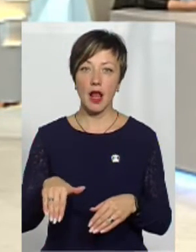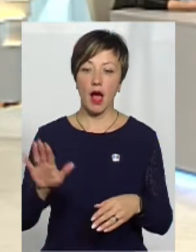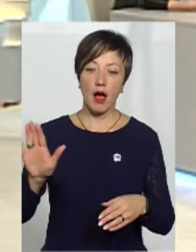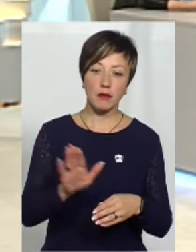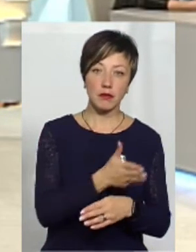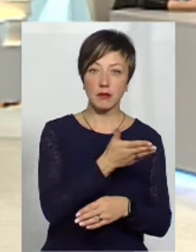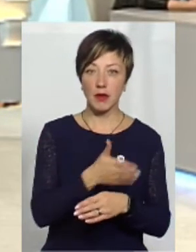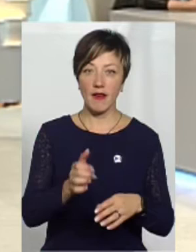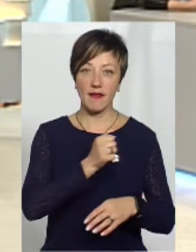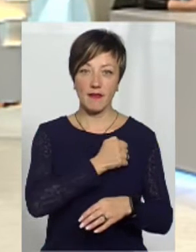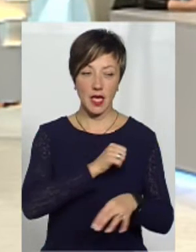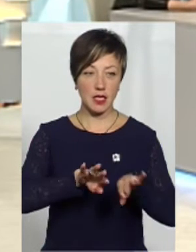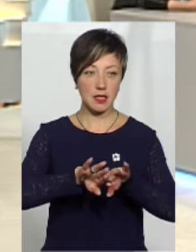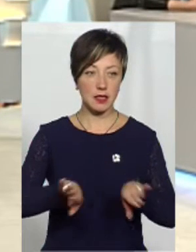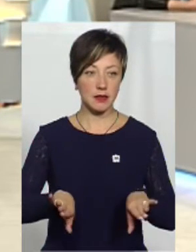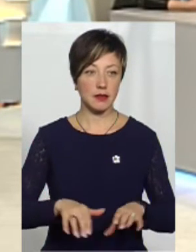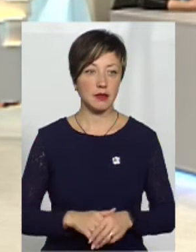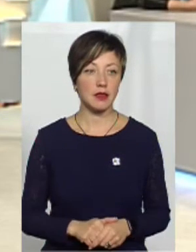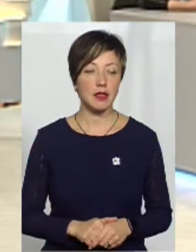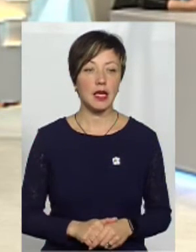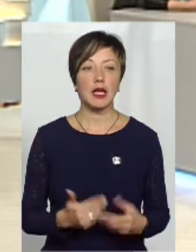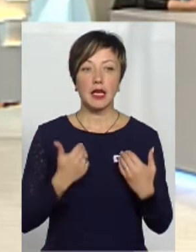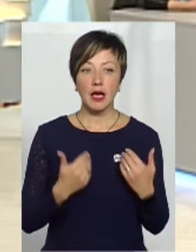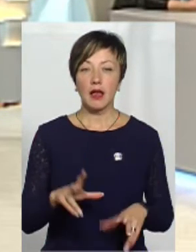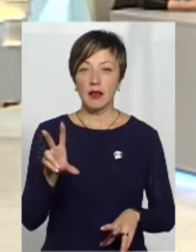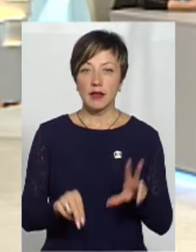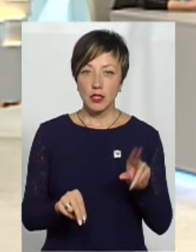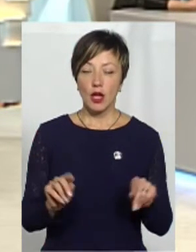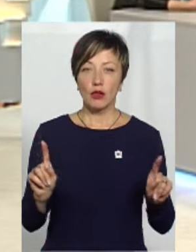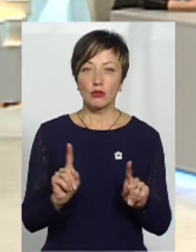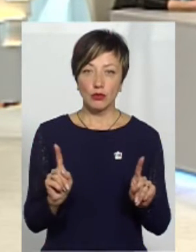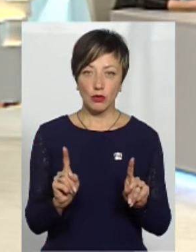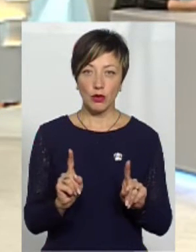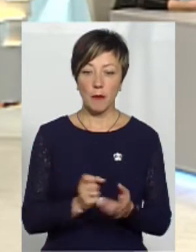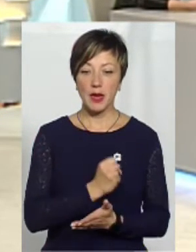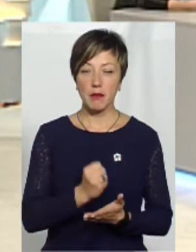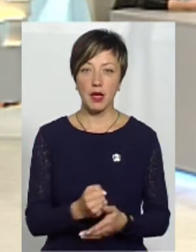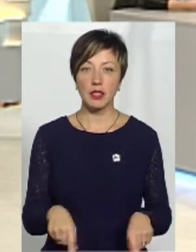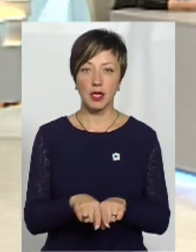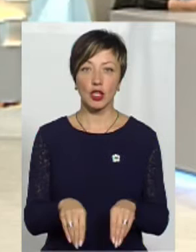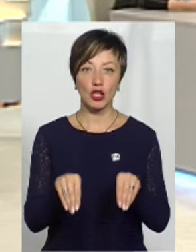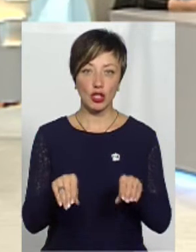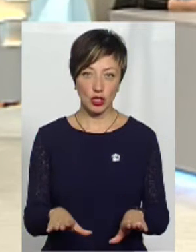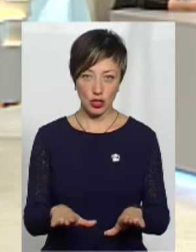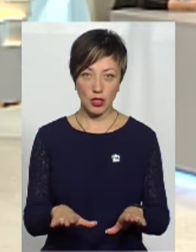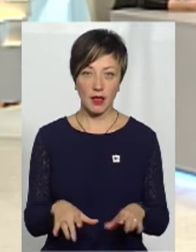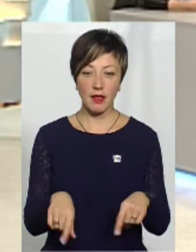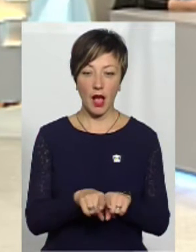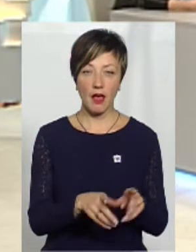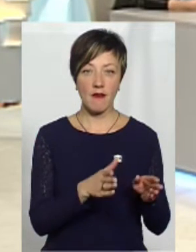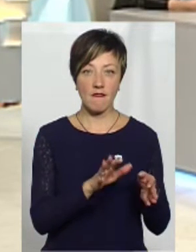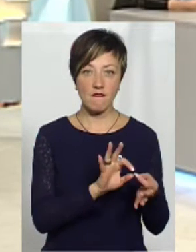демілітаризації, пані Валентино. Я рахую, що приймати такі рішення, приймати такі